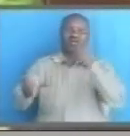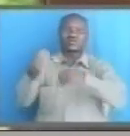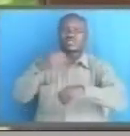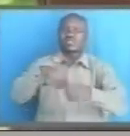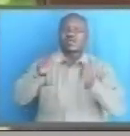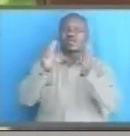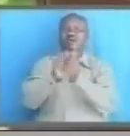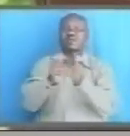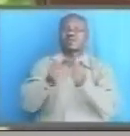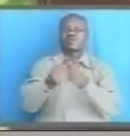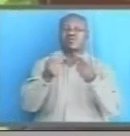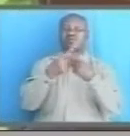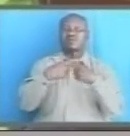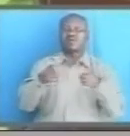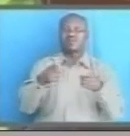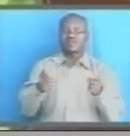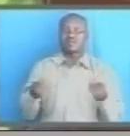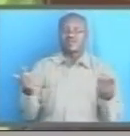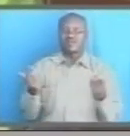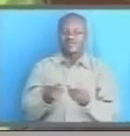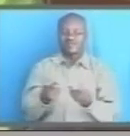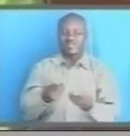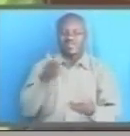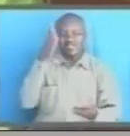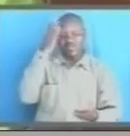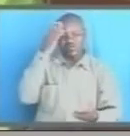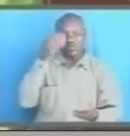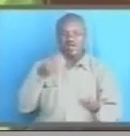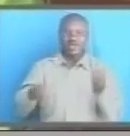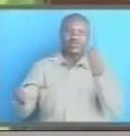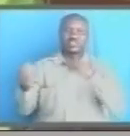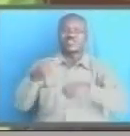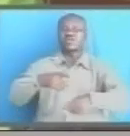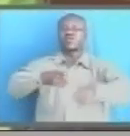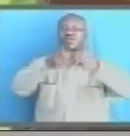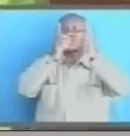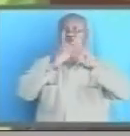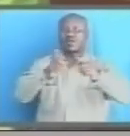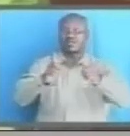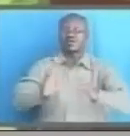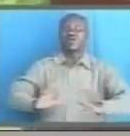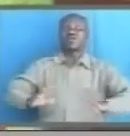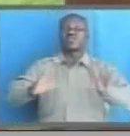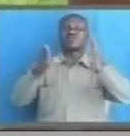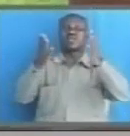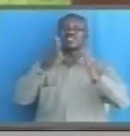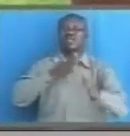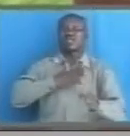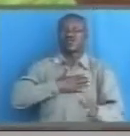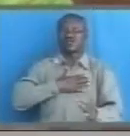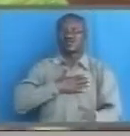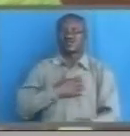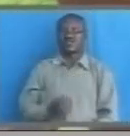mbalimbali na Pia natambua mchango mkubwa wa walimu wote katika Maisha yangu na hasa katika Fani yangu ya